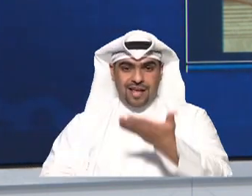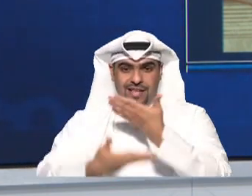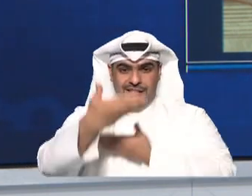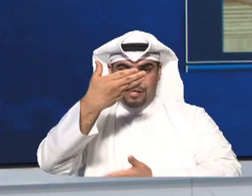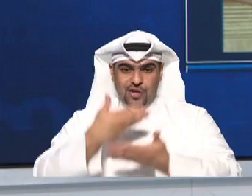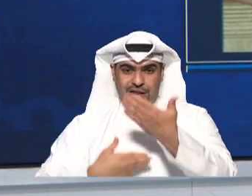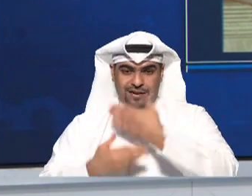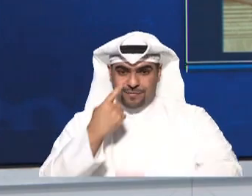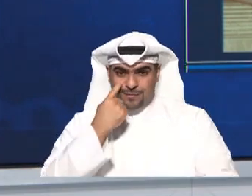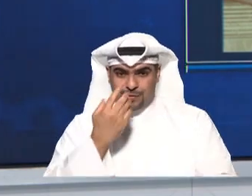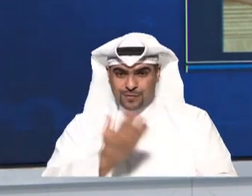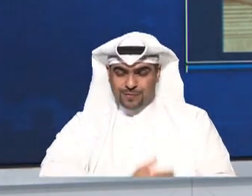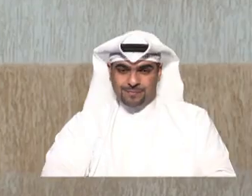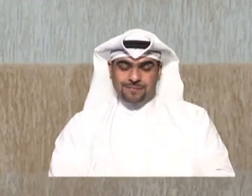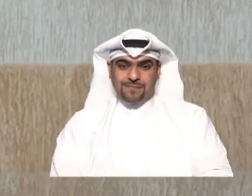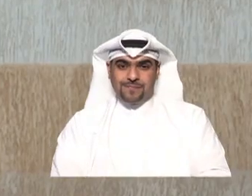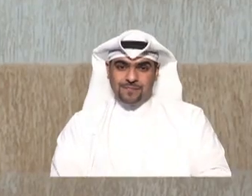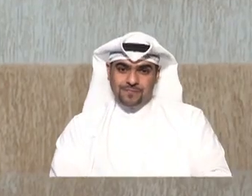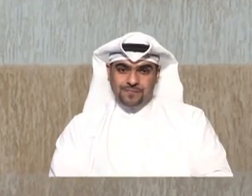إليكم التفاصيل.